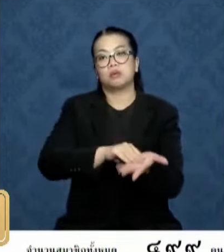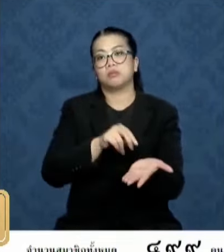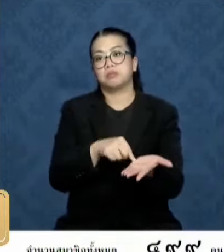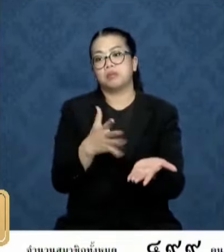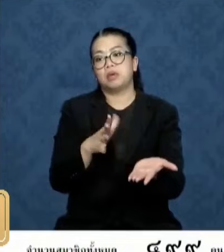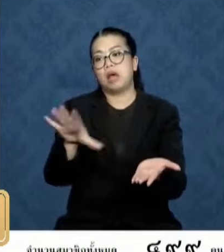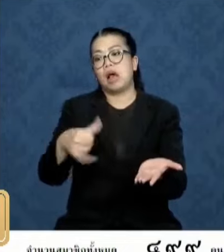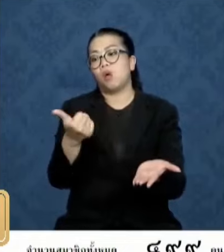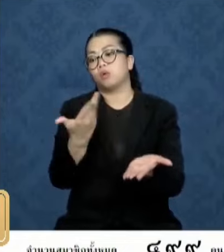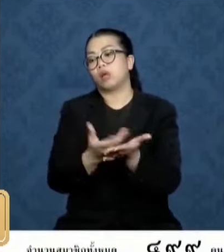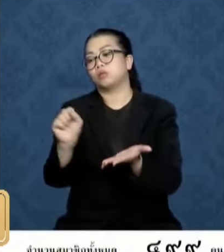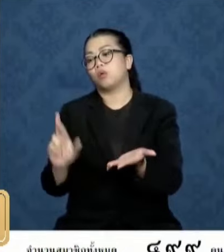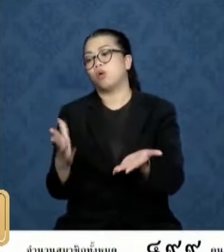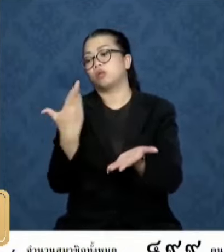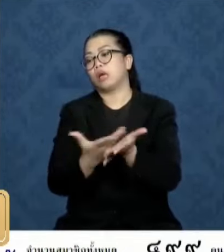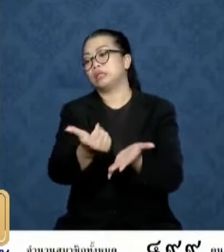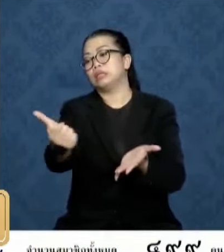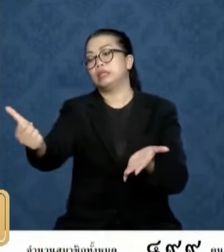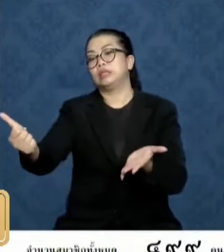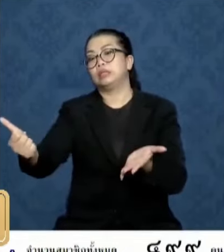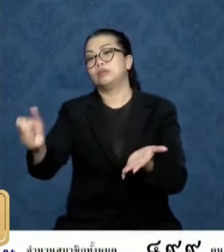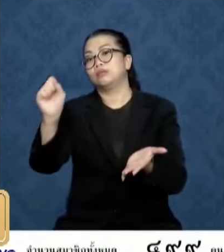่หอไม่และวิธีการนั้นคืออะไร